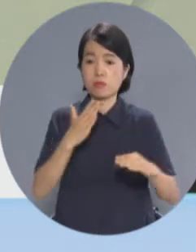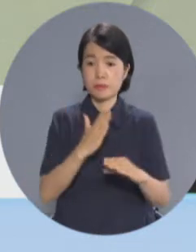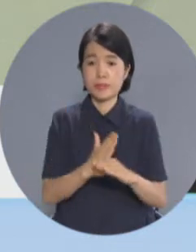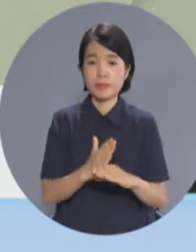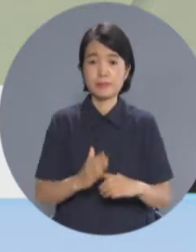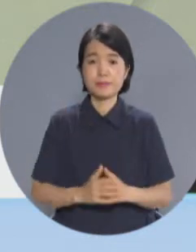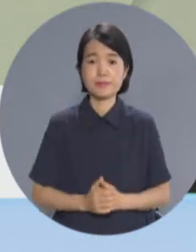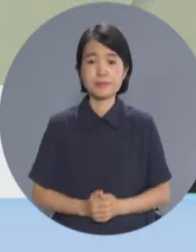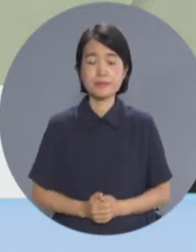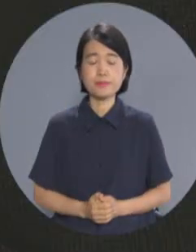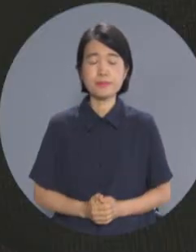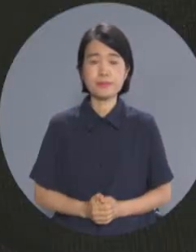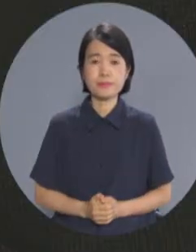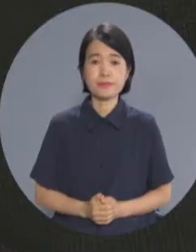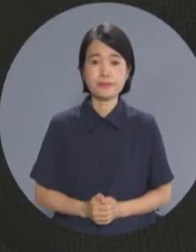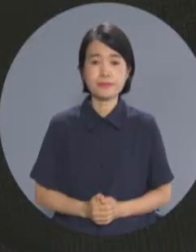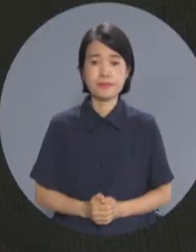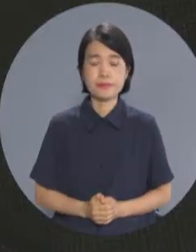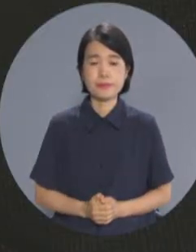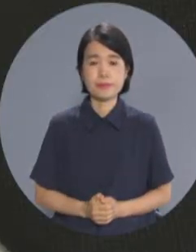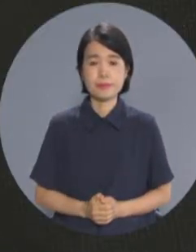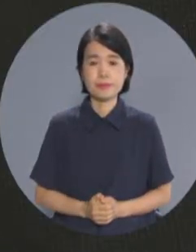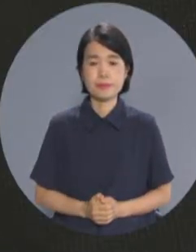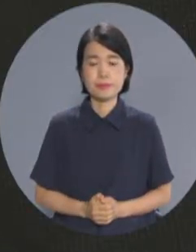김단비 기자입니다.